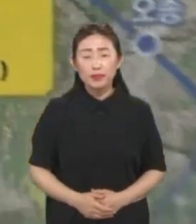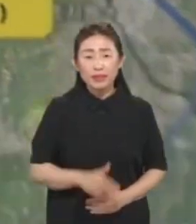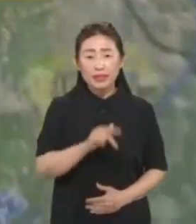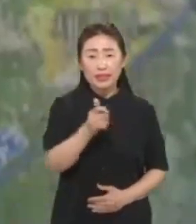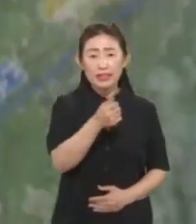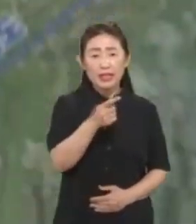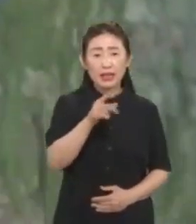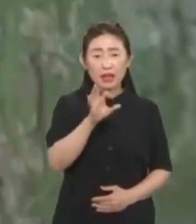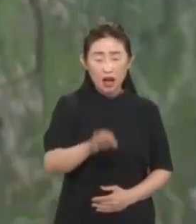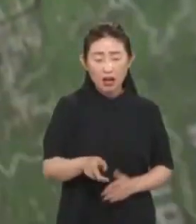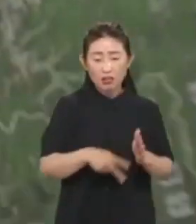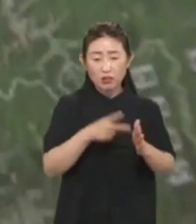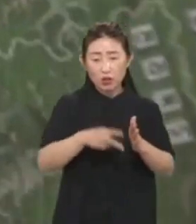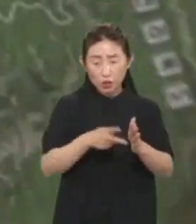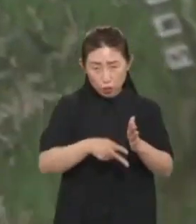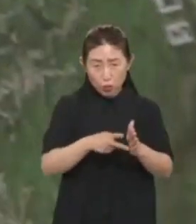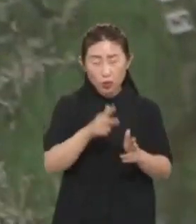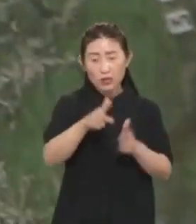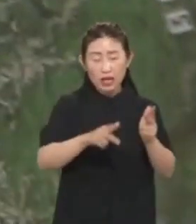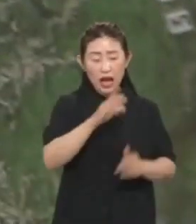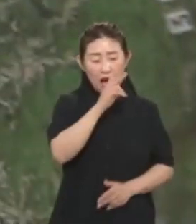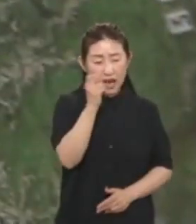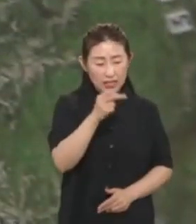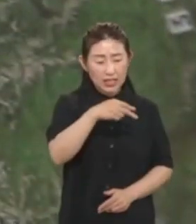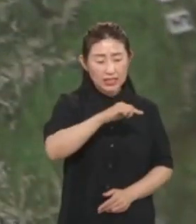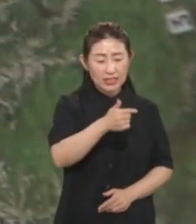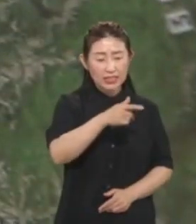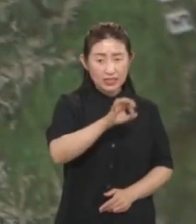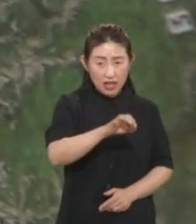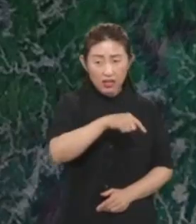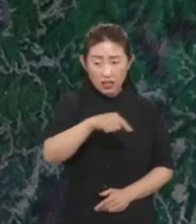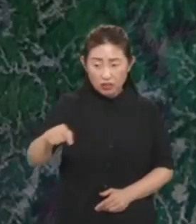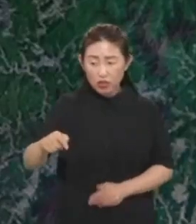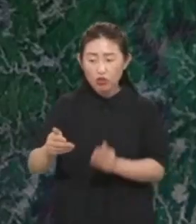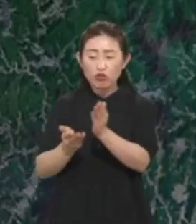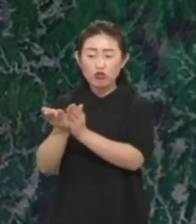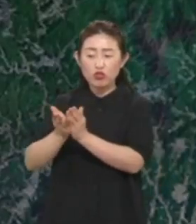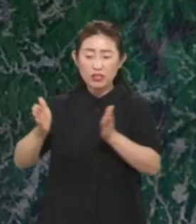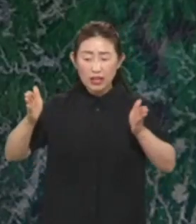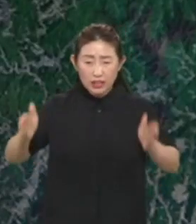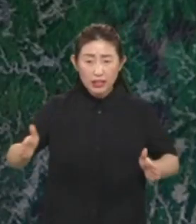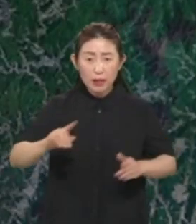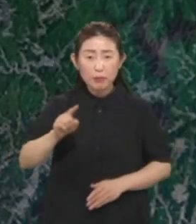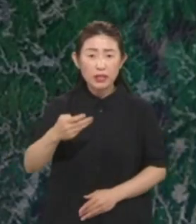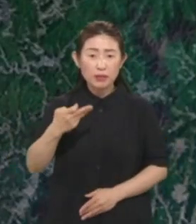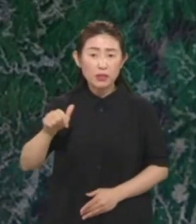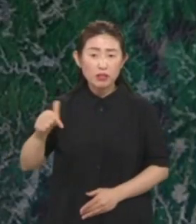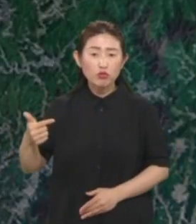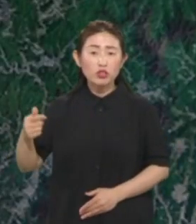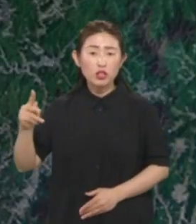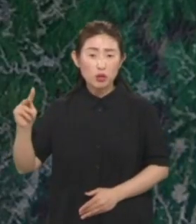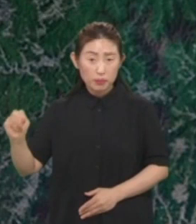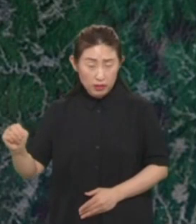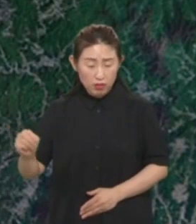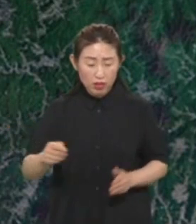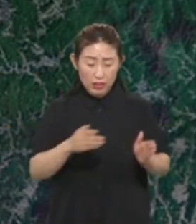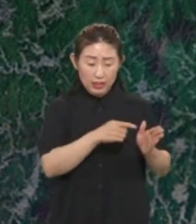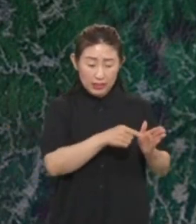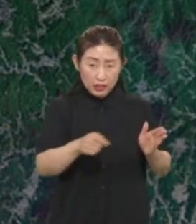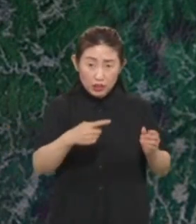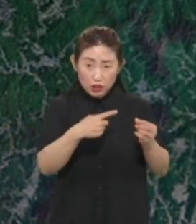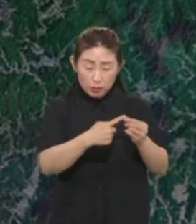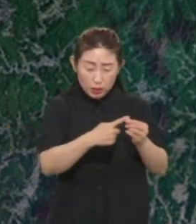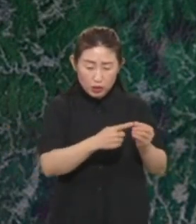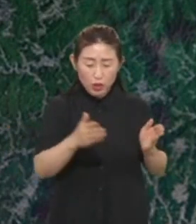장항선 복선 전철화 사업은 아산 신창에서 전북 군산 간 전체 118.6km로 이 가운데